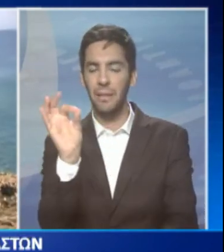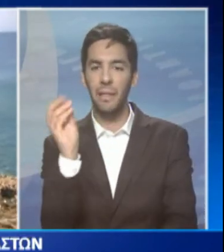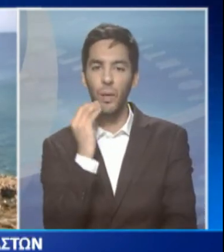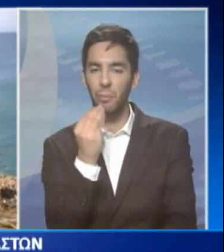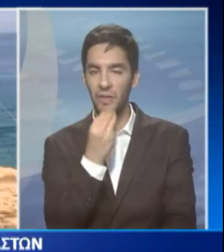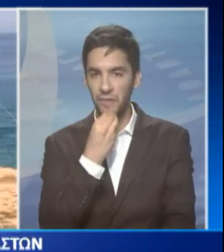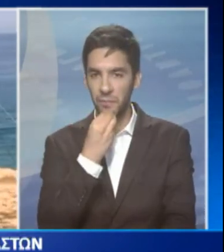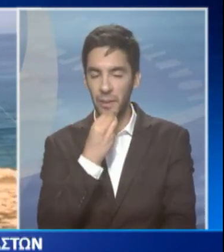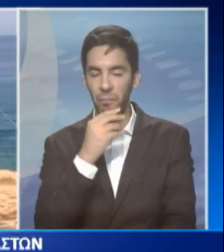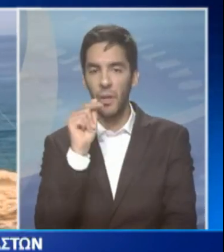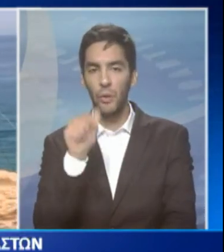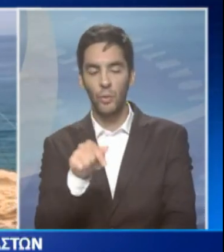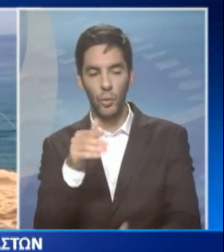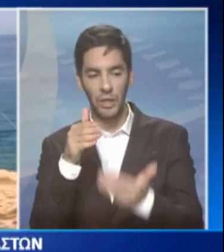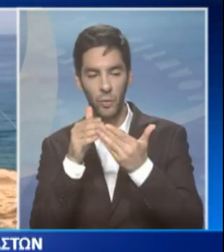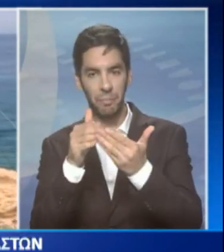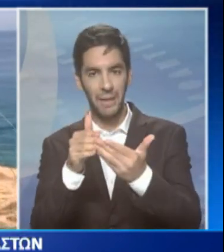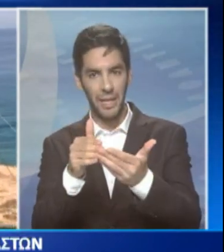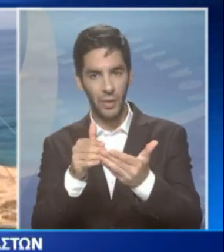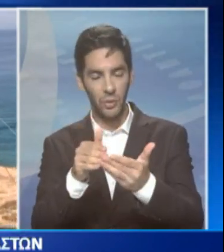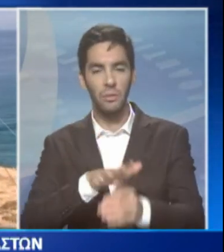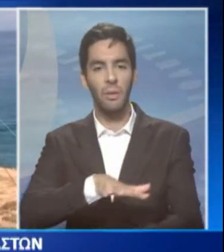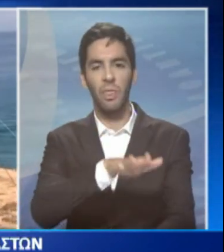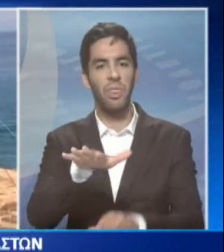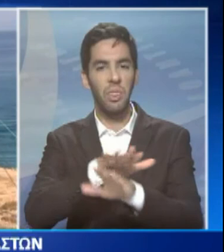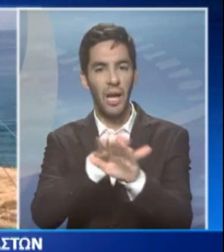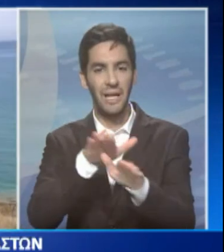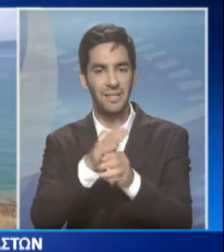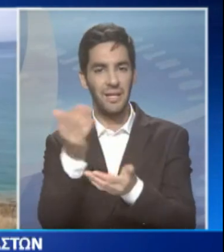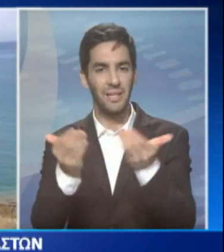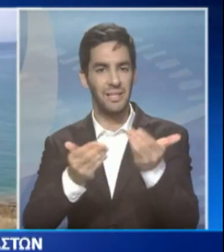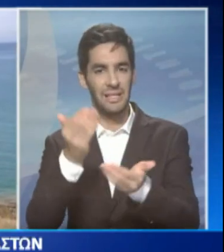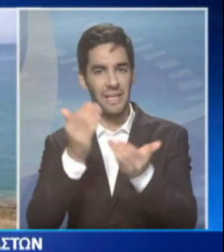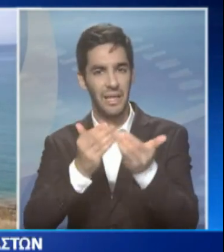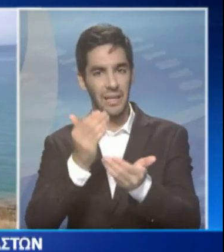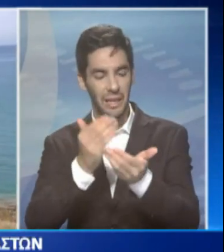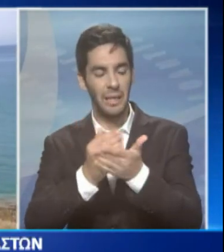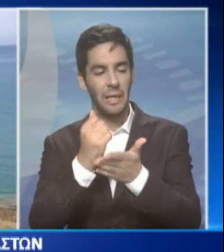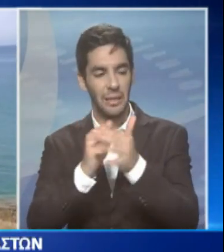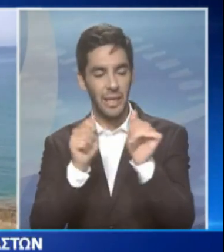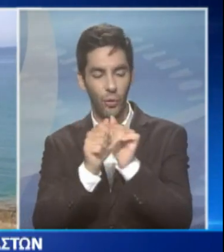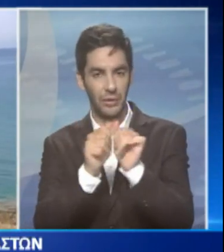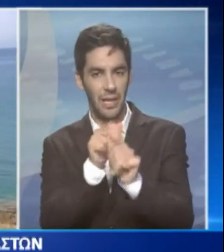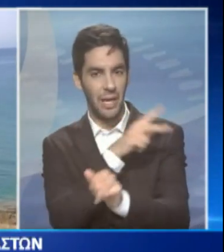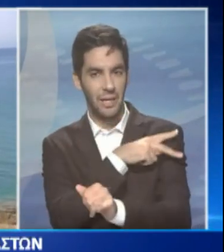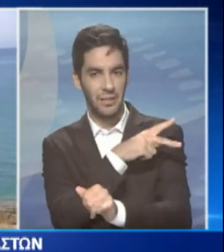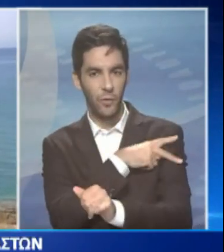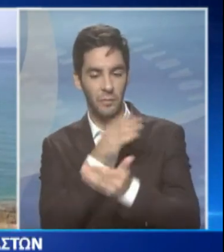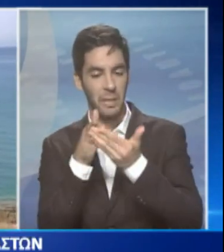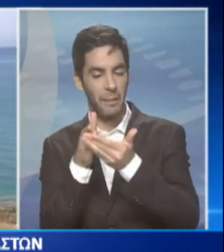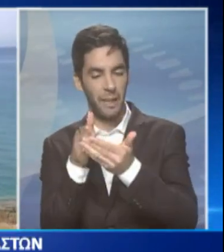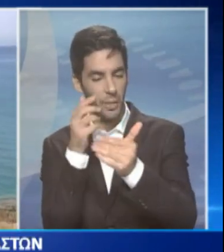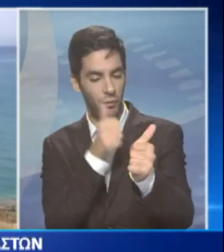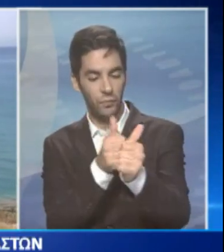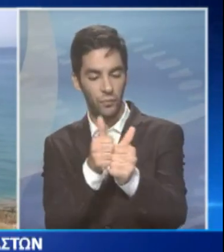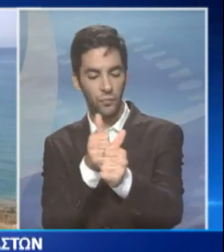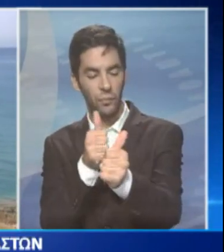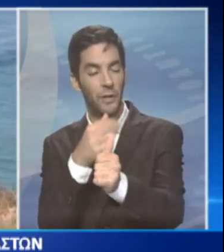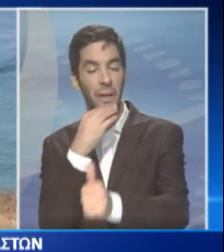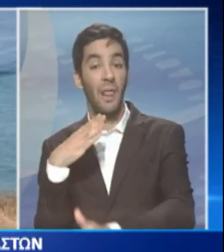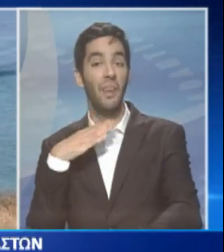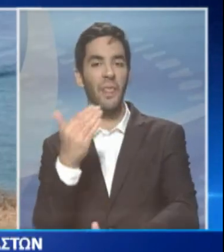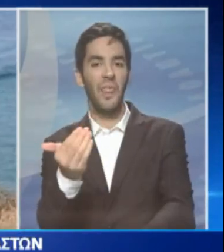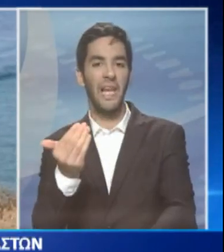την ώρα το πλοιάριο πλέει 5 ναυτικά μίλια από τον κόλπο Ζυγίου και στην κοντινή απόσταση βρίσκεται σκάφος της λιμενικής και ναυτικής